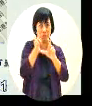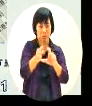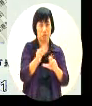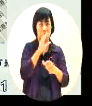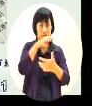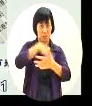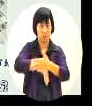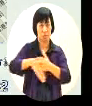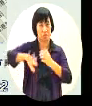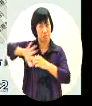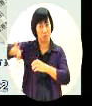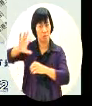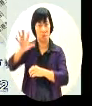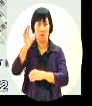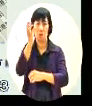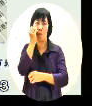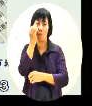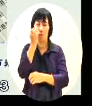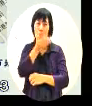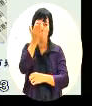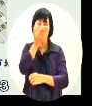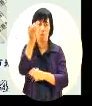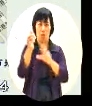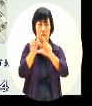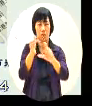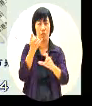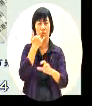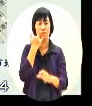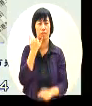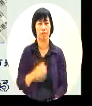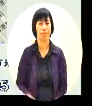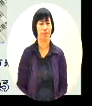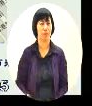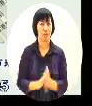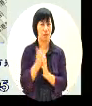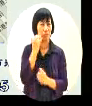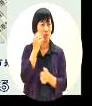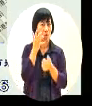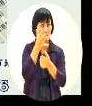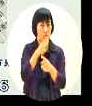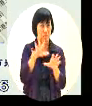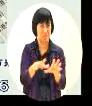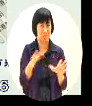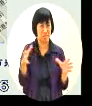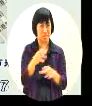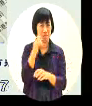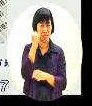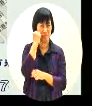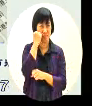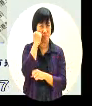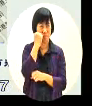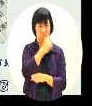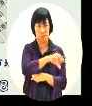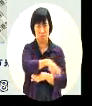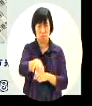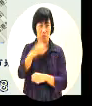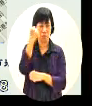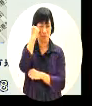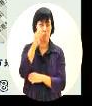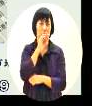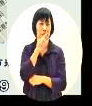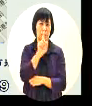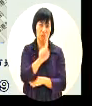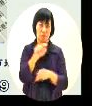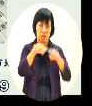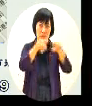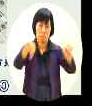伫即个所在，啊，伫即个所在拢住户，做拄好有一片都是农地，差不多伫咧